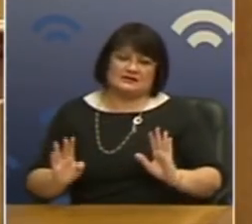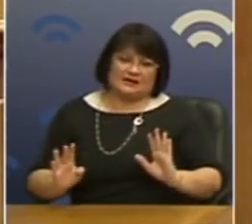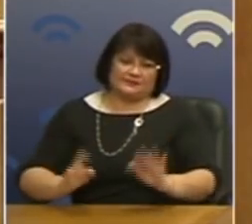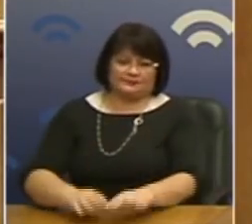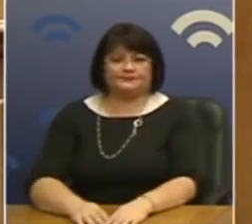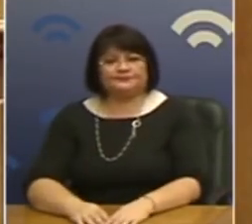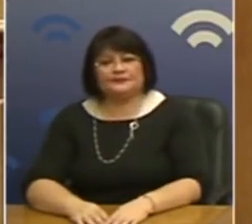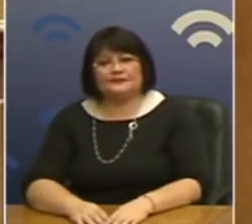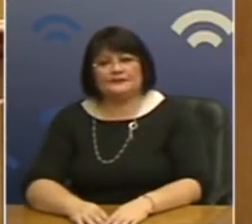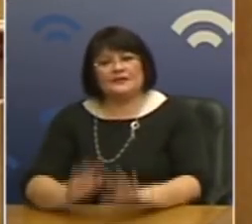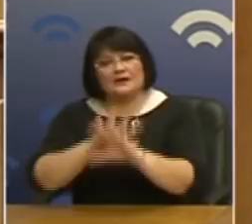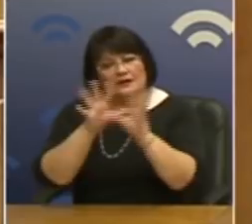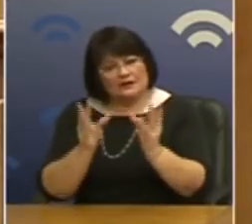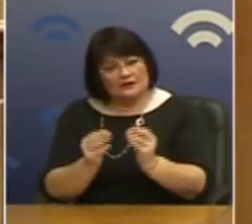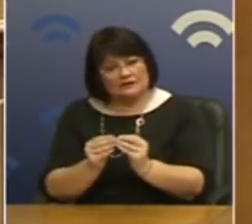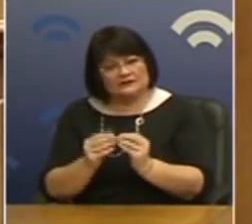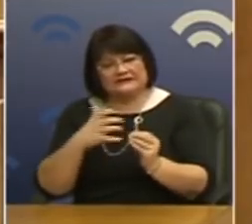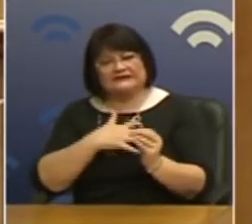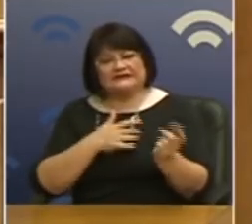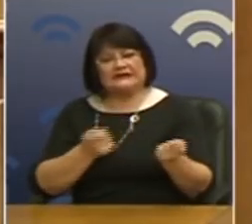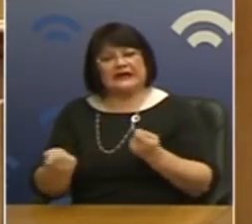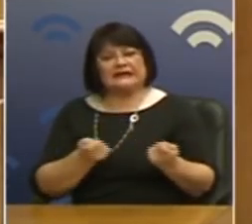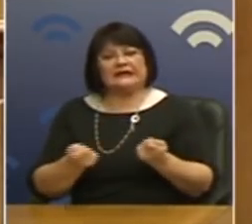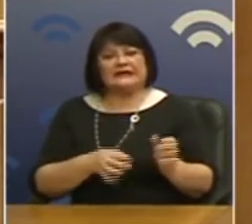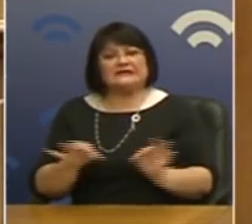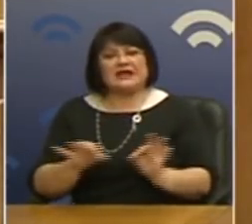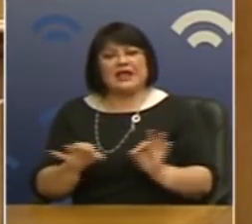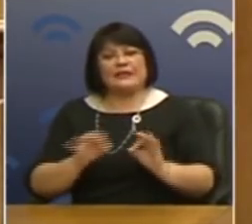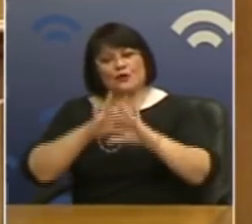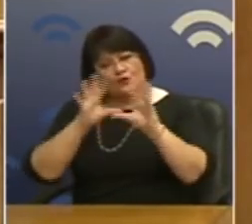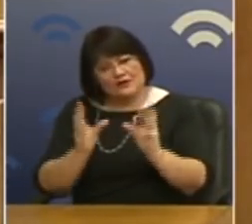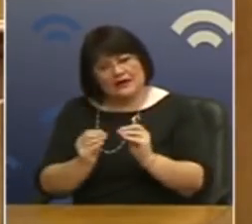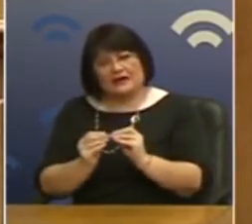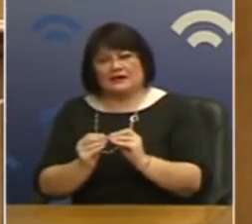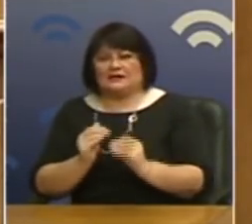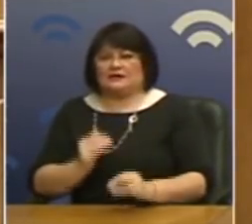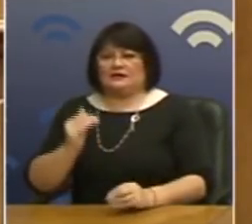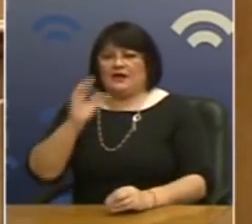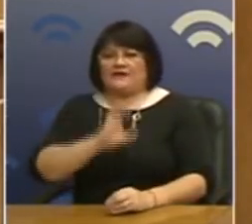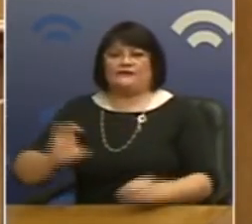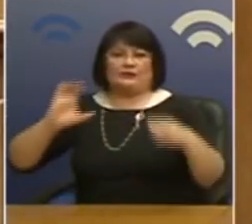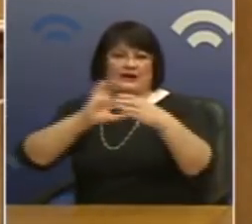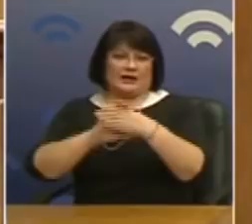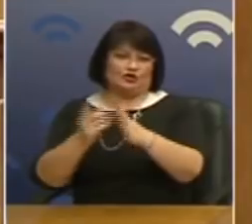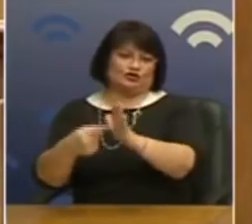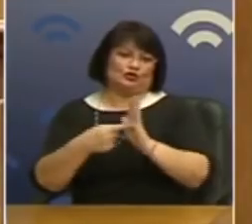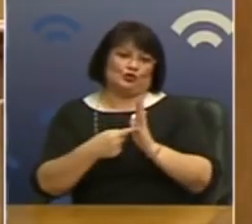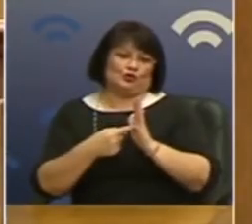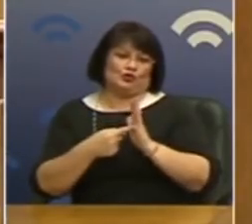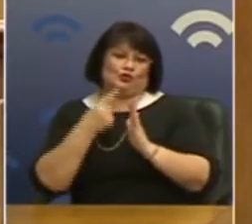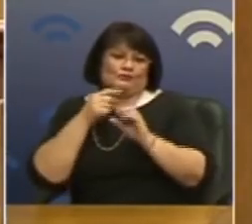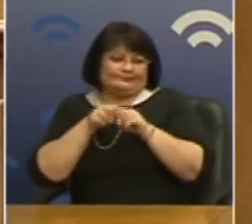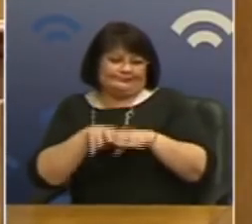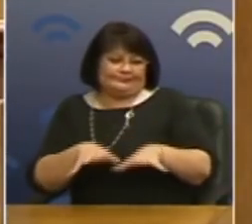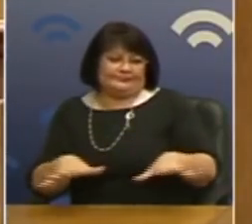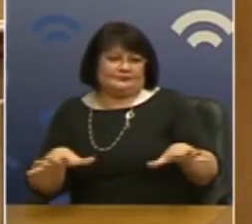μια ολόκληρη στρατηγική που υπάρχει συνολικά στο επίπεδο της Ευρωπαϊκής Ένωσης και λανσάρεται